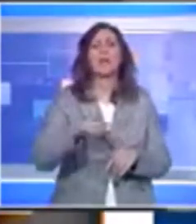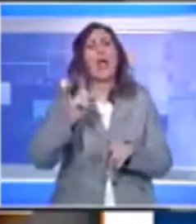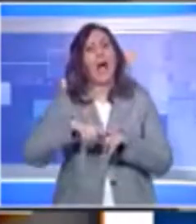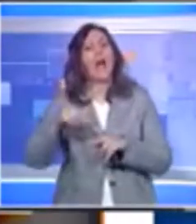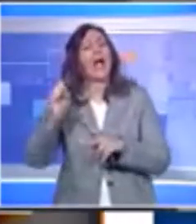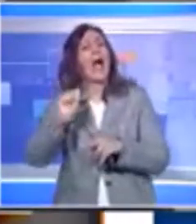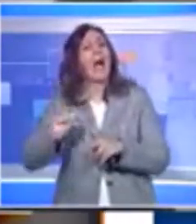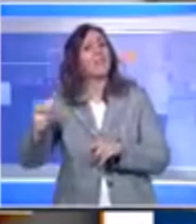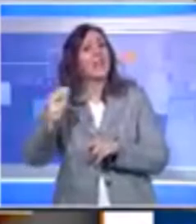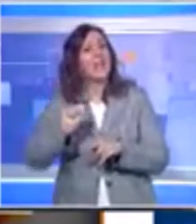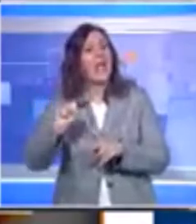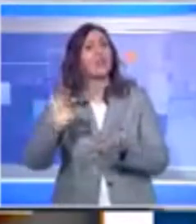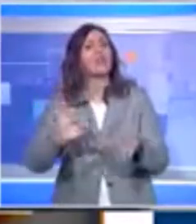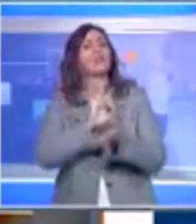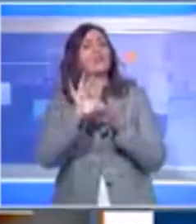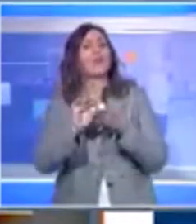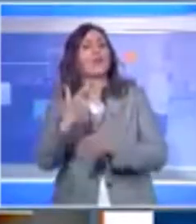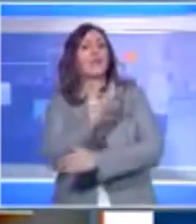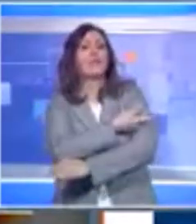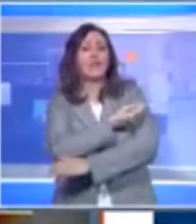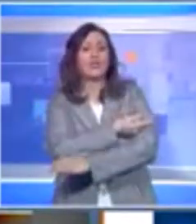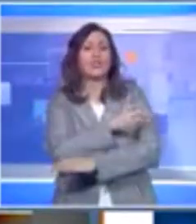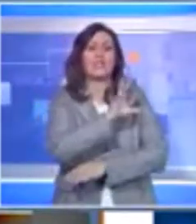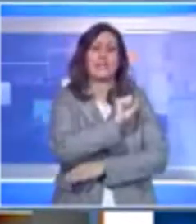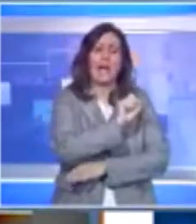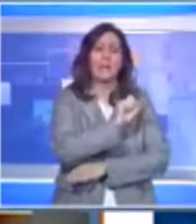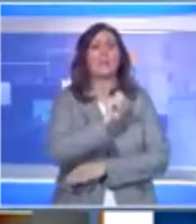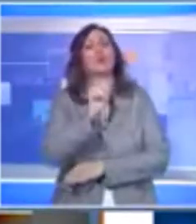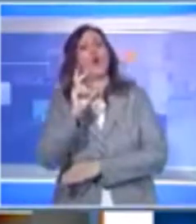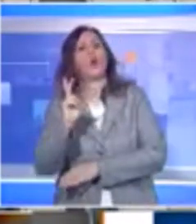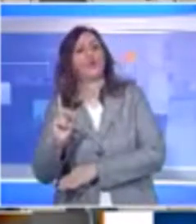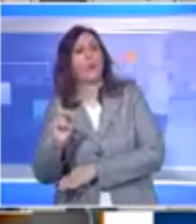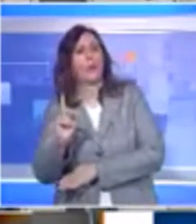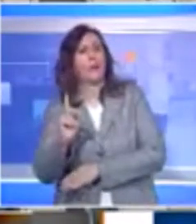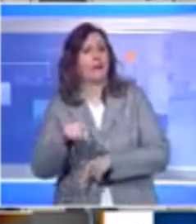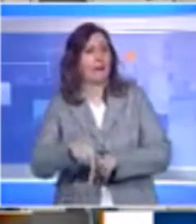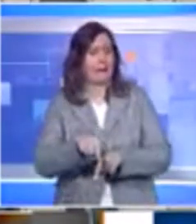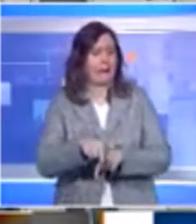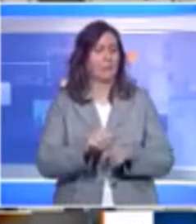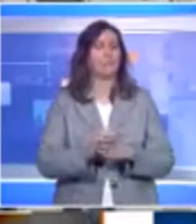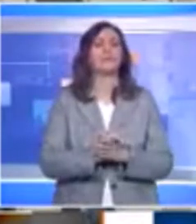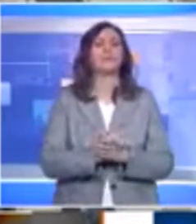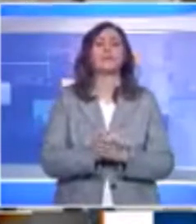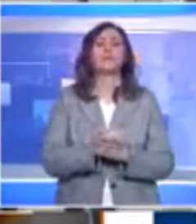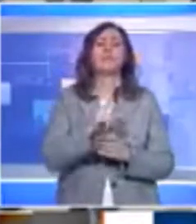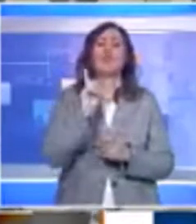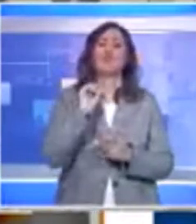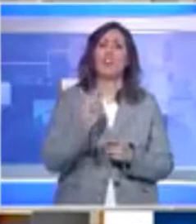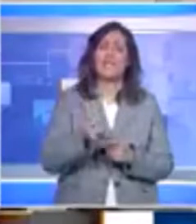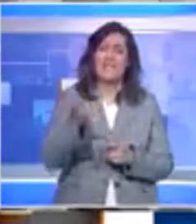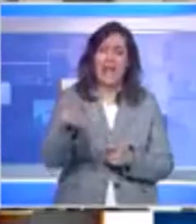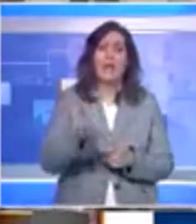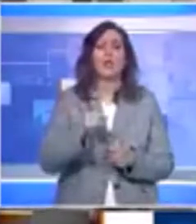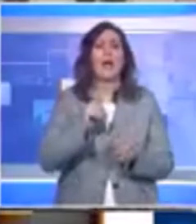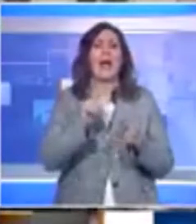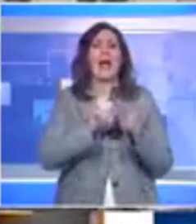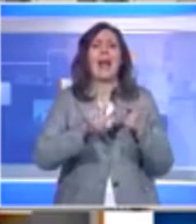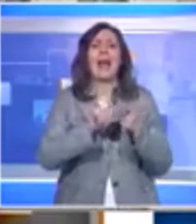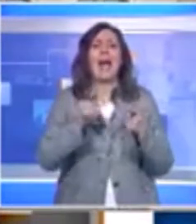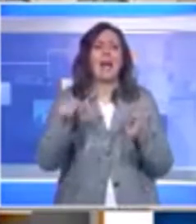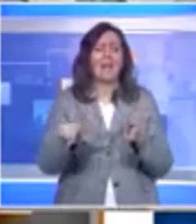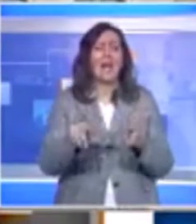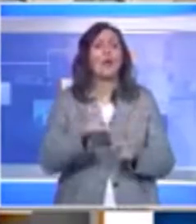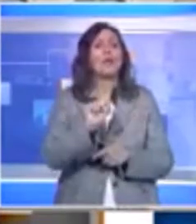dove sono previste giornate vaccinali sabato 15 e domenica 23 nelle frazioni ma anche di genzano o lavello dove sabato saranno